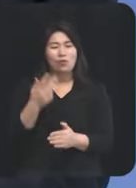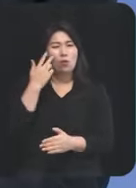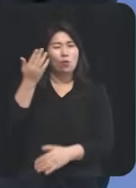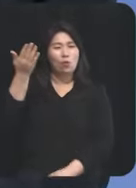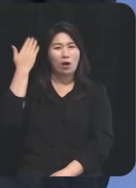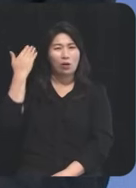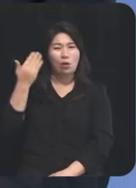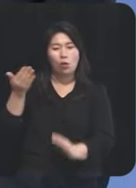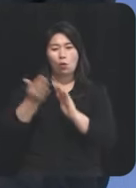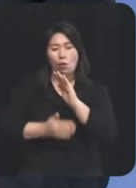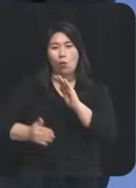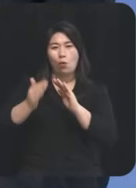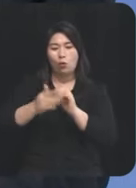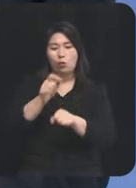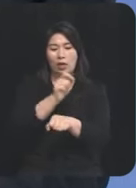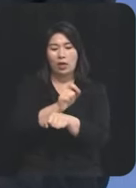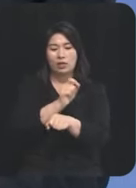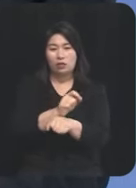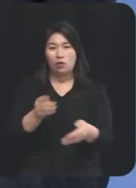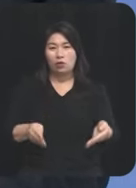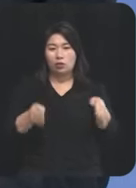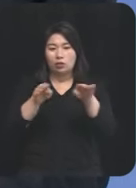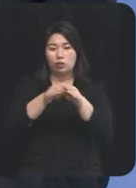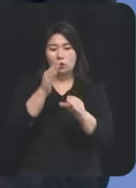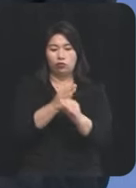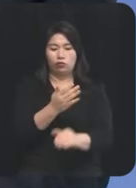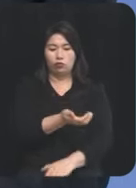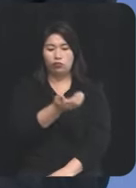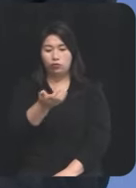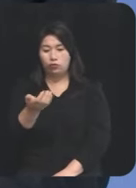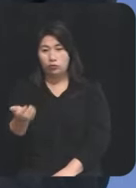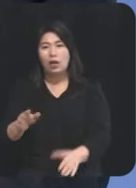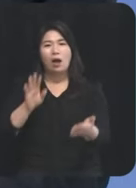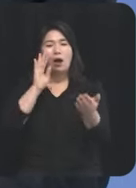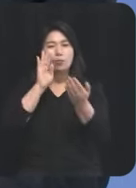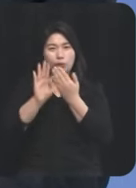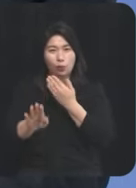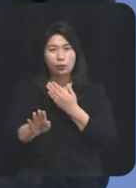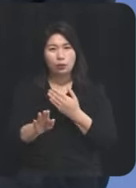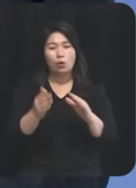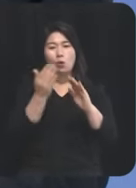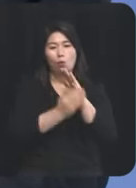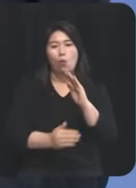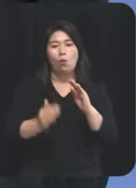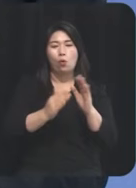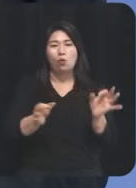과거에 공공 행정기관 중심으로 이전해 왔다면 앞으로는 공공